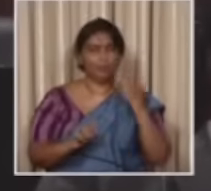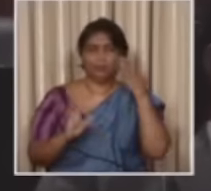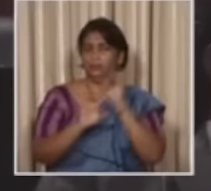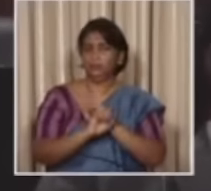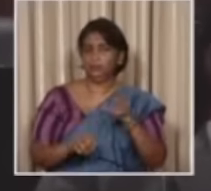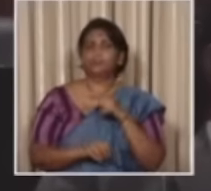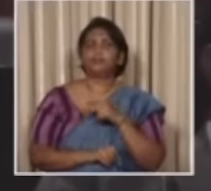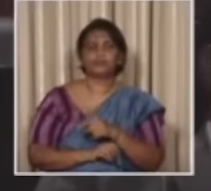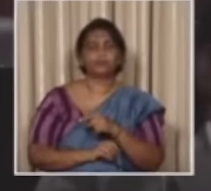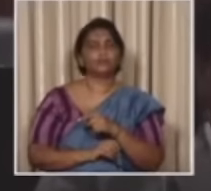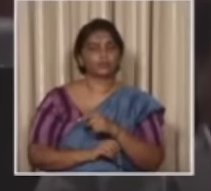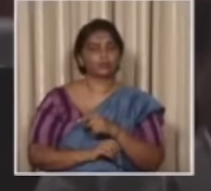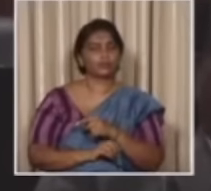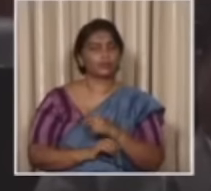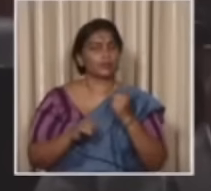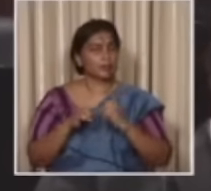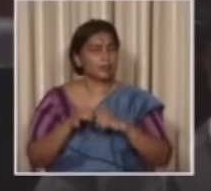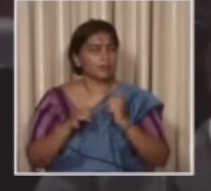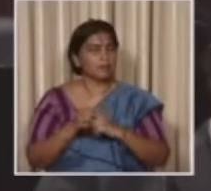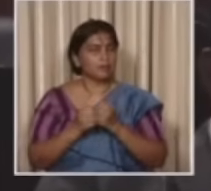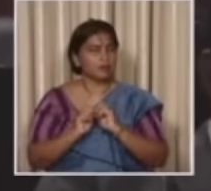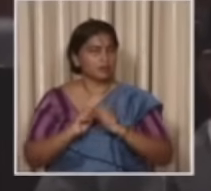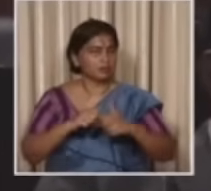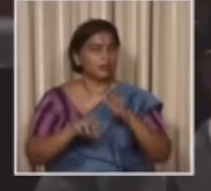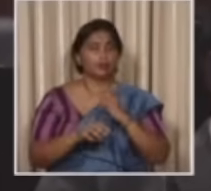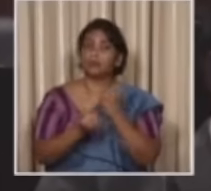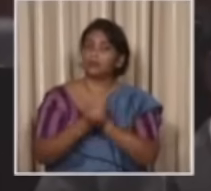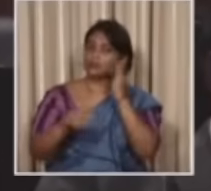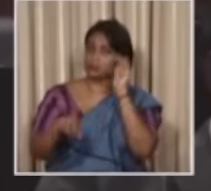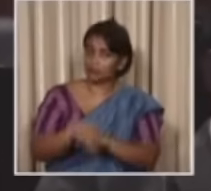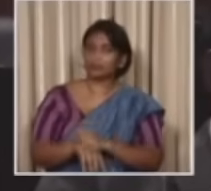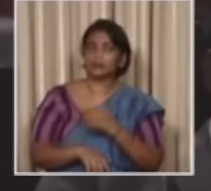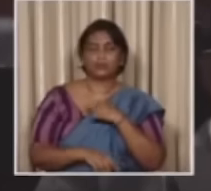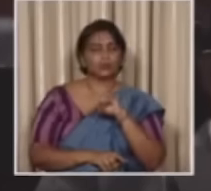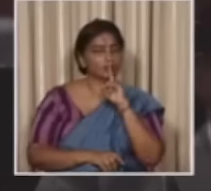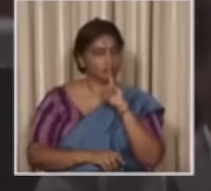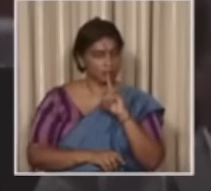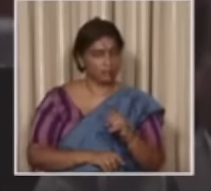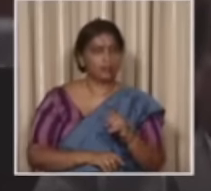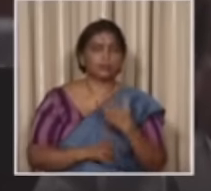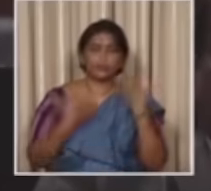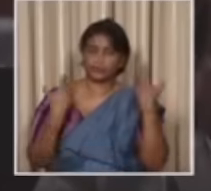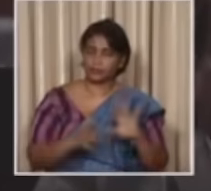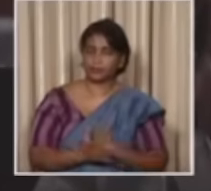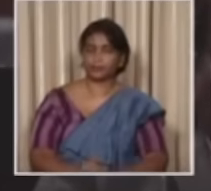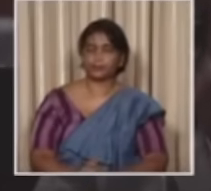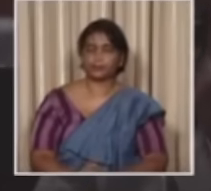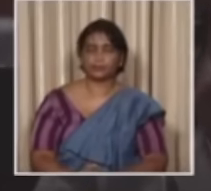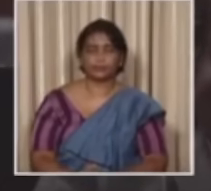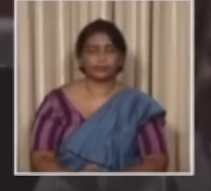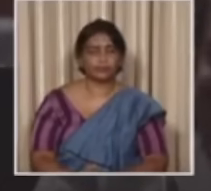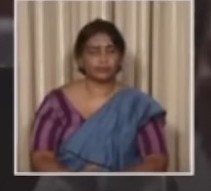කරමින් රට තුළ ප්‍රශ්න ඇති කරන පුද්ගලයන් අත්අඩංගුවට ගත යුතුයි කියලා මම යෝජනා කරමින් නියඳ වෙනවා. Thank